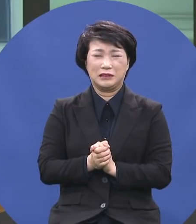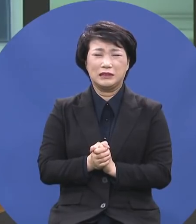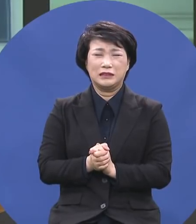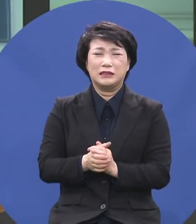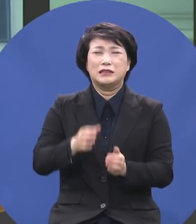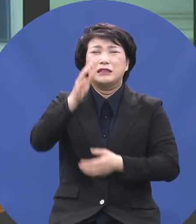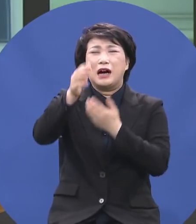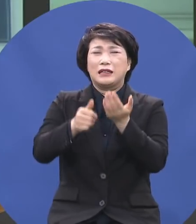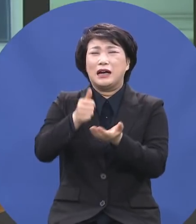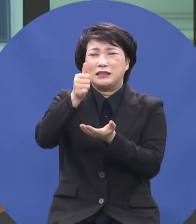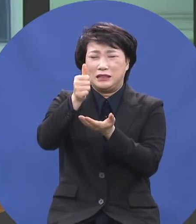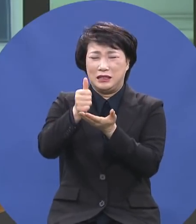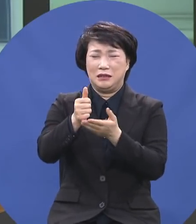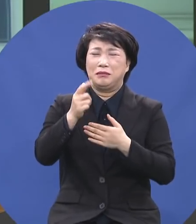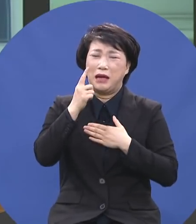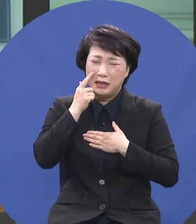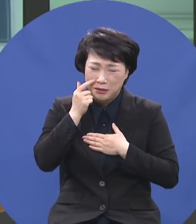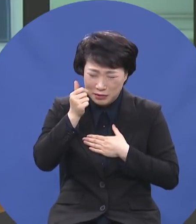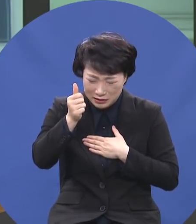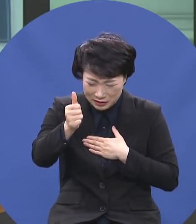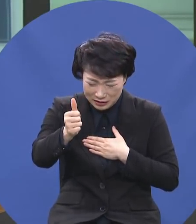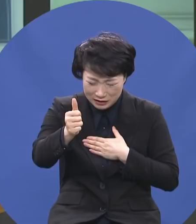하나님 우리 아버지